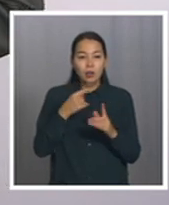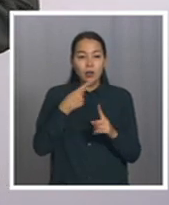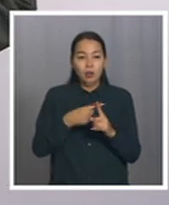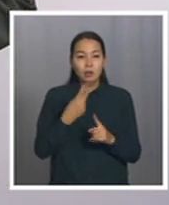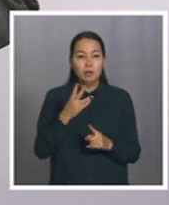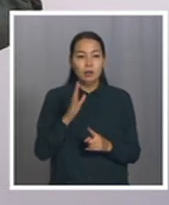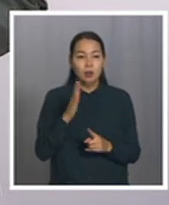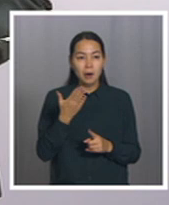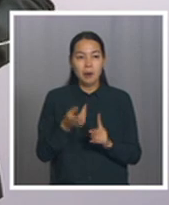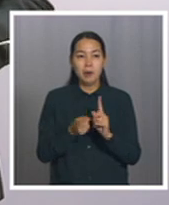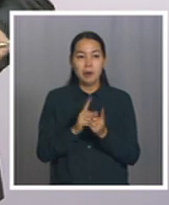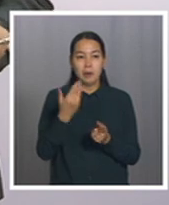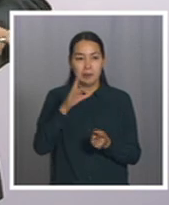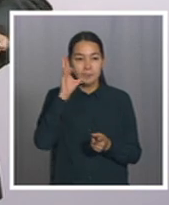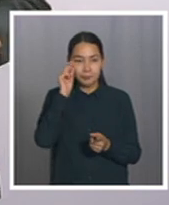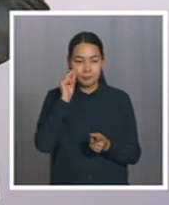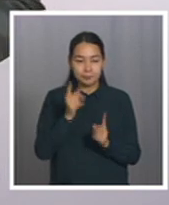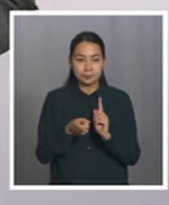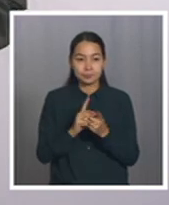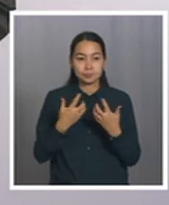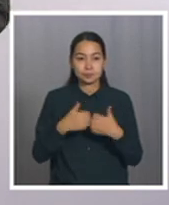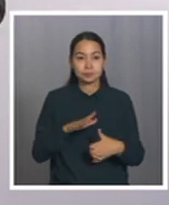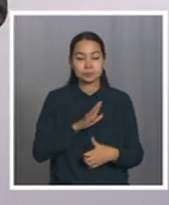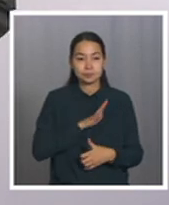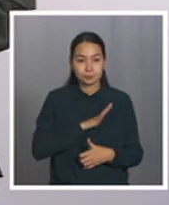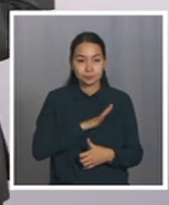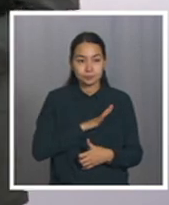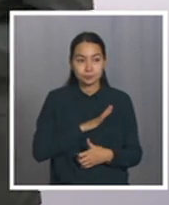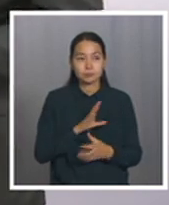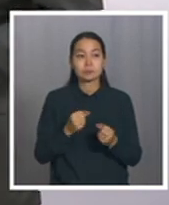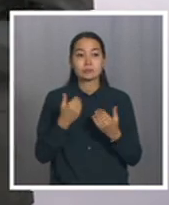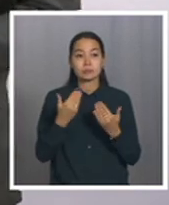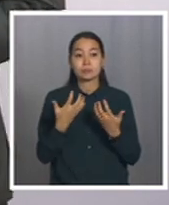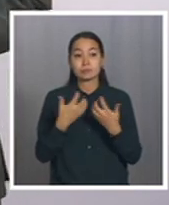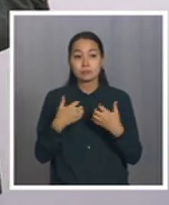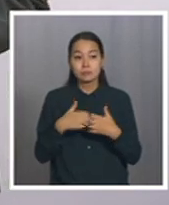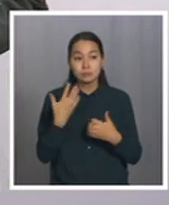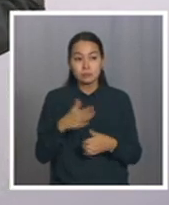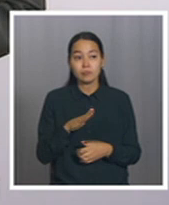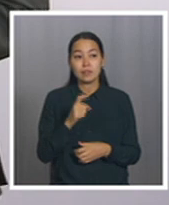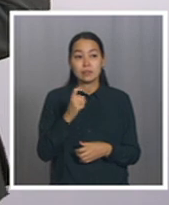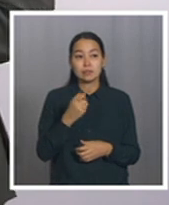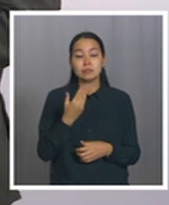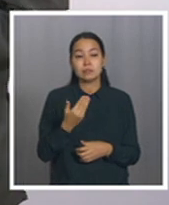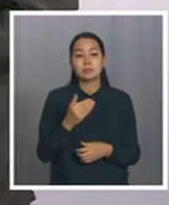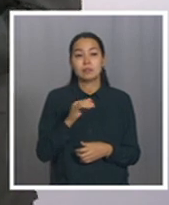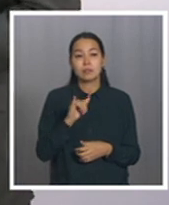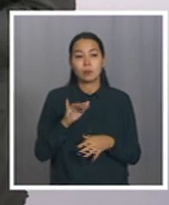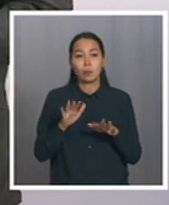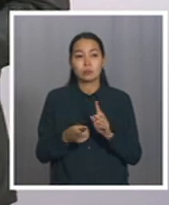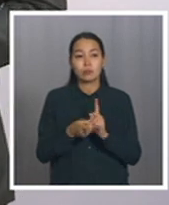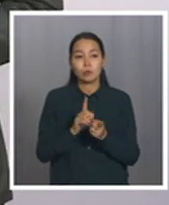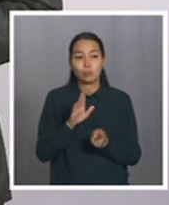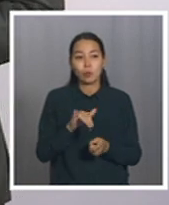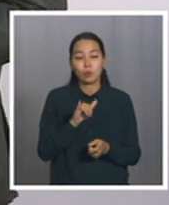біз x-ті y арқылы өрнектеп алдық. Ары қарай, өрнектегеннен кейін біз x пен y-тің орнын ауыстырамыз. Яғни y бізде